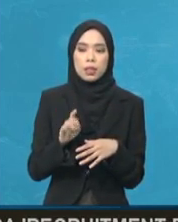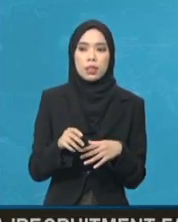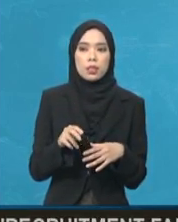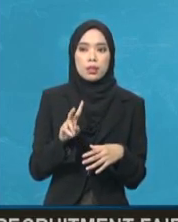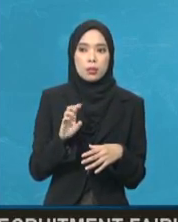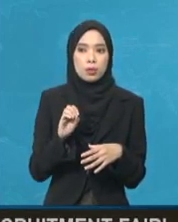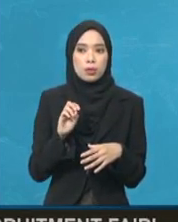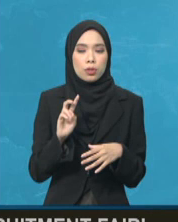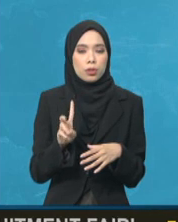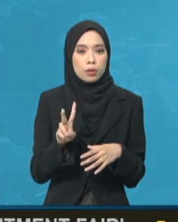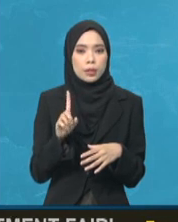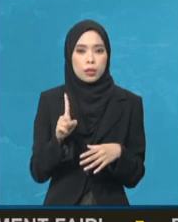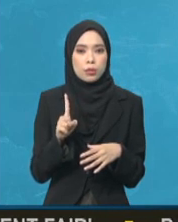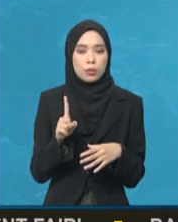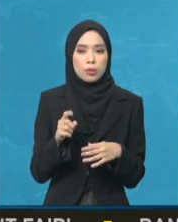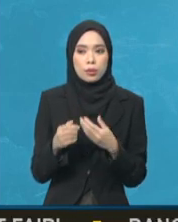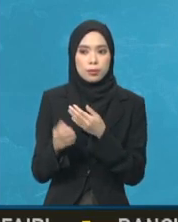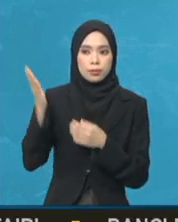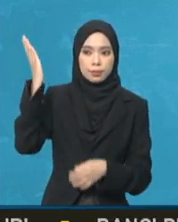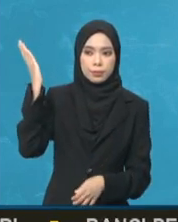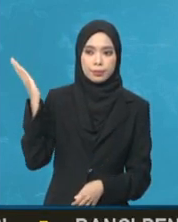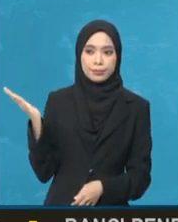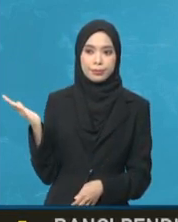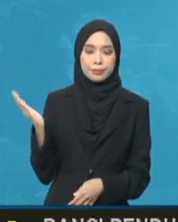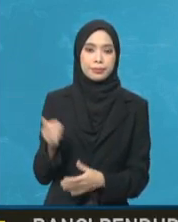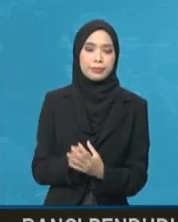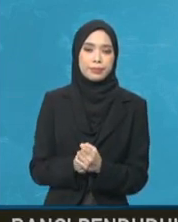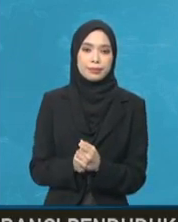email atau layari laman sesawang tertera